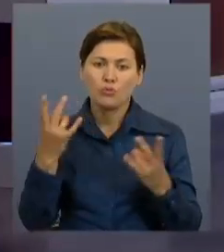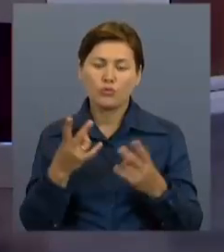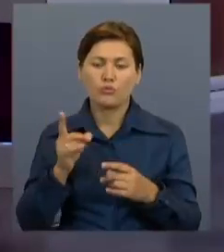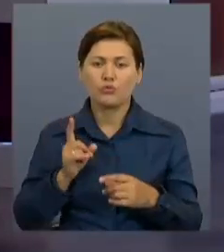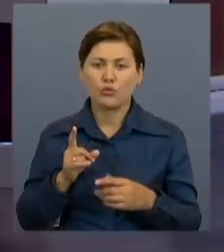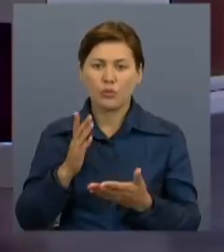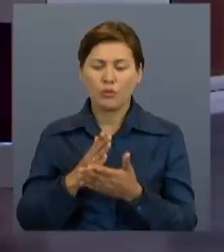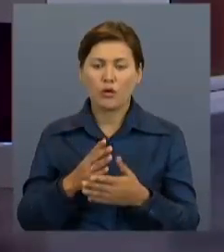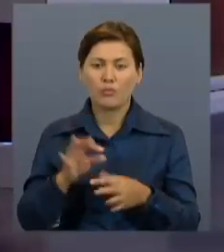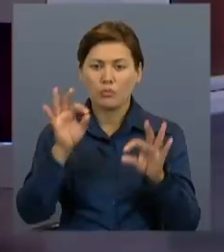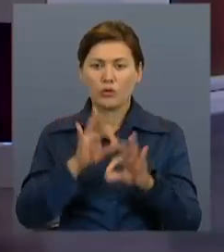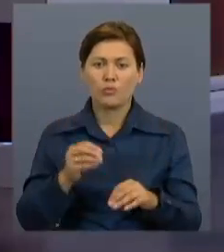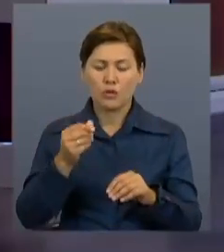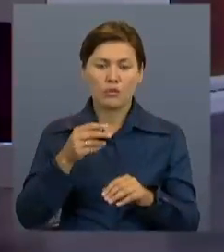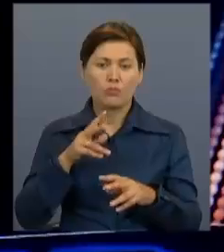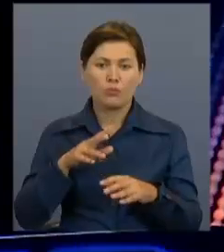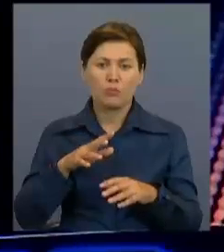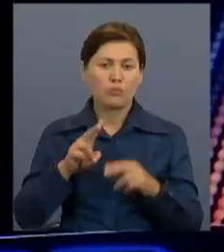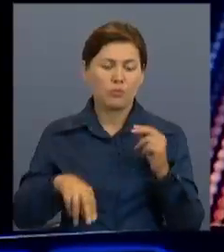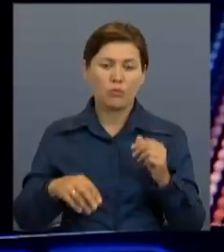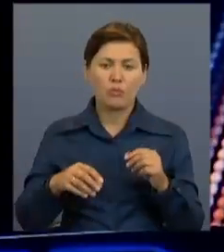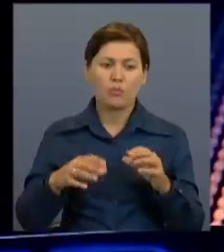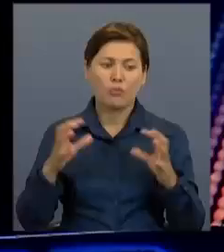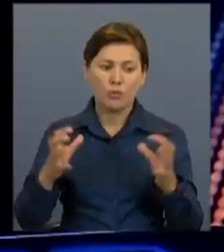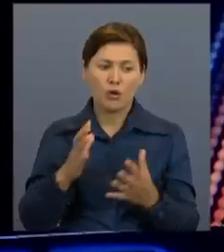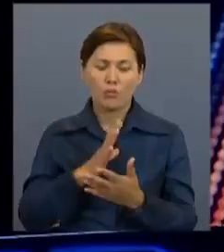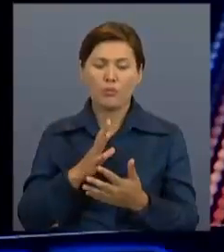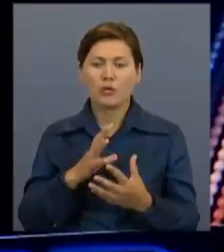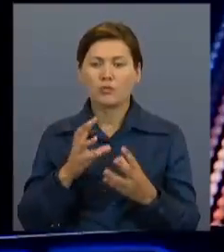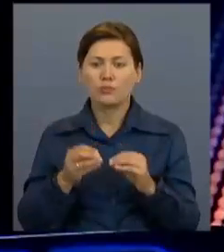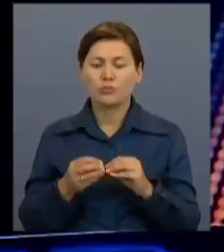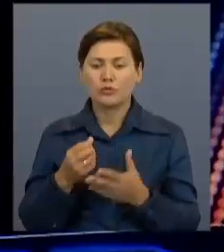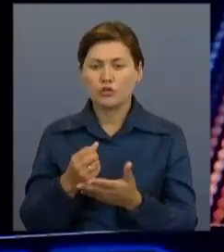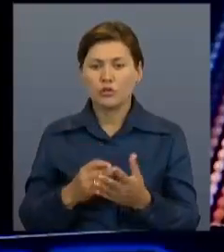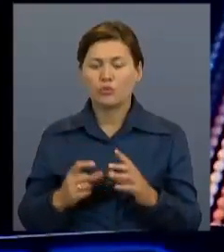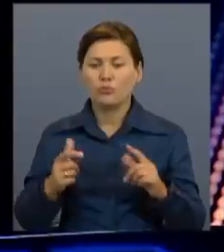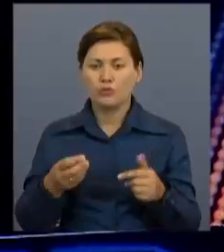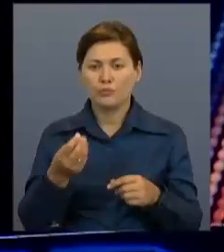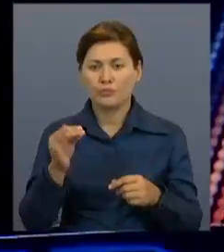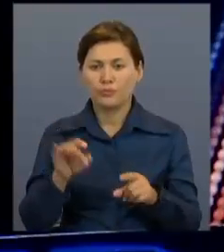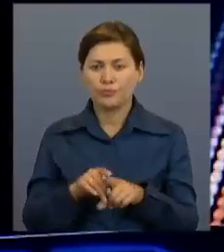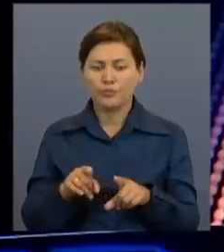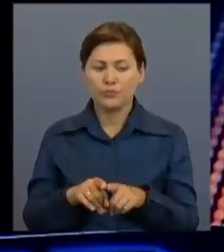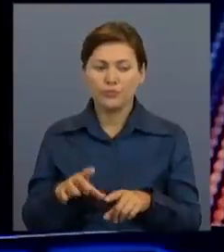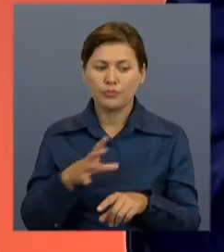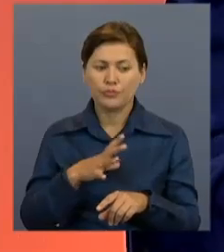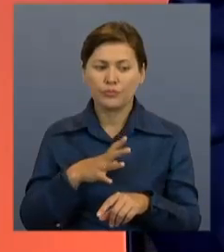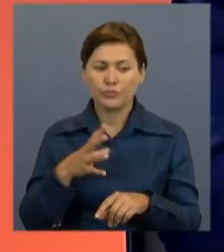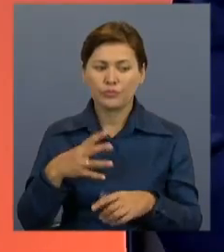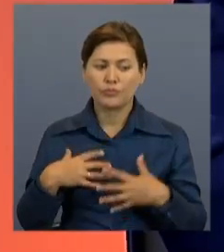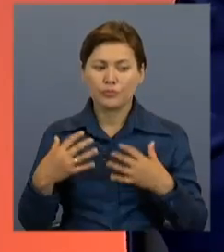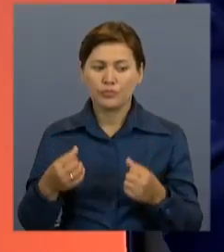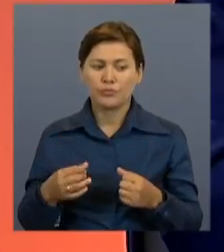күтілуде. Ешқайда кетпейді, ақша тұрады. Жалпы қорға түскен қаржының